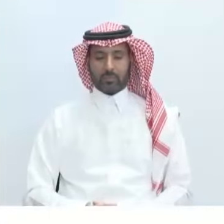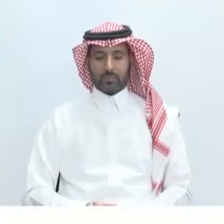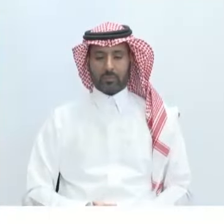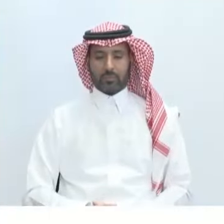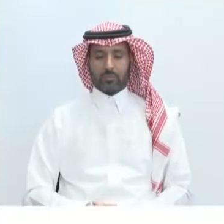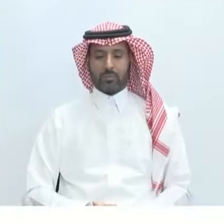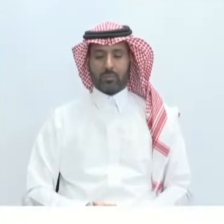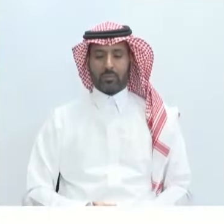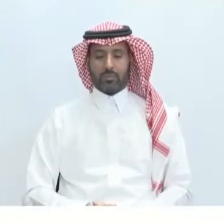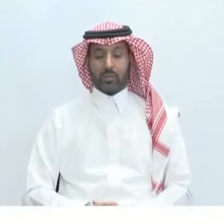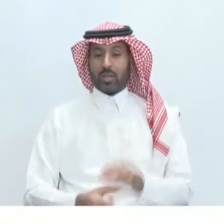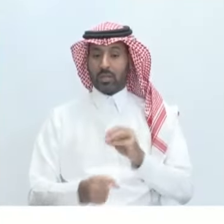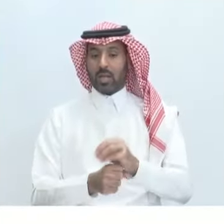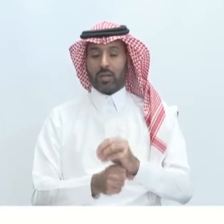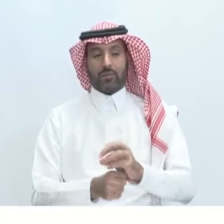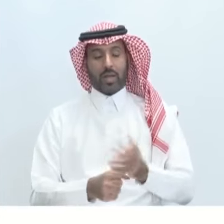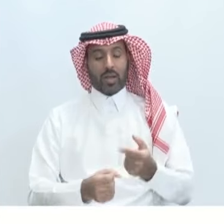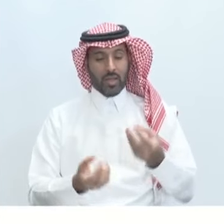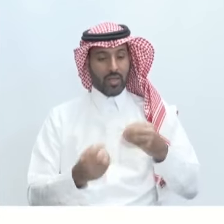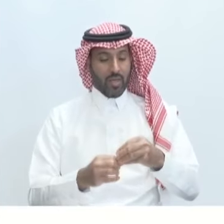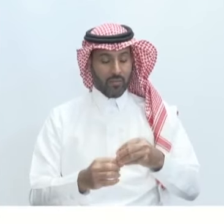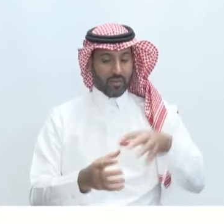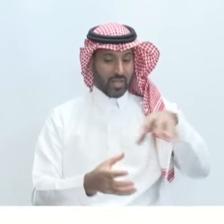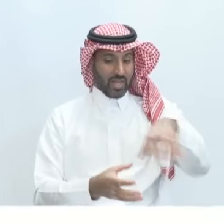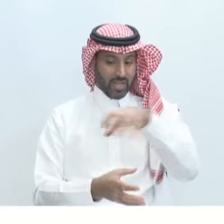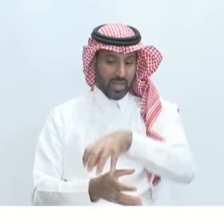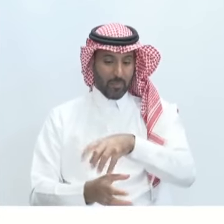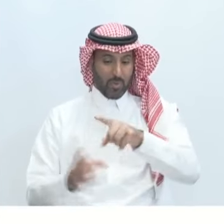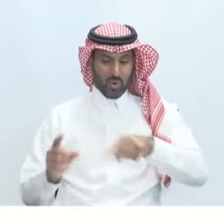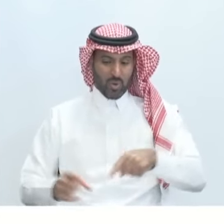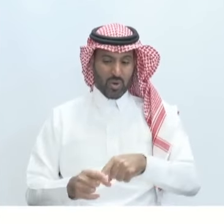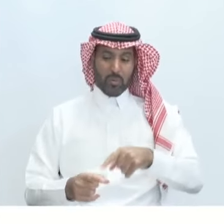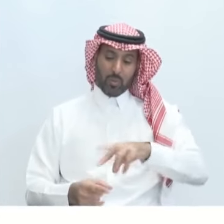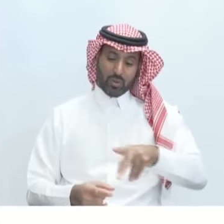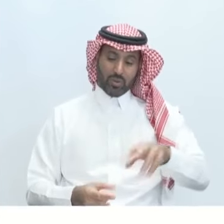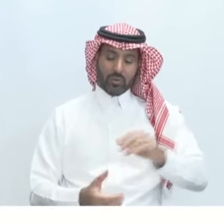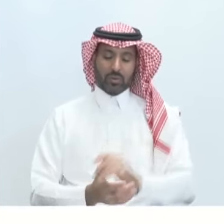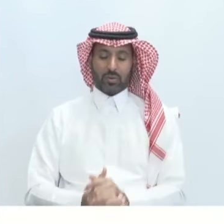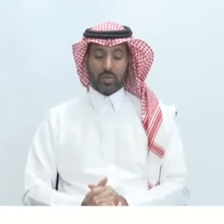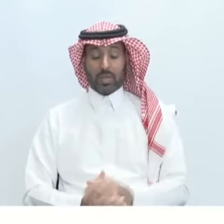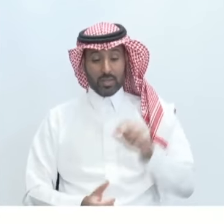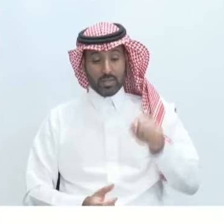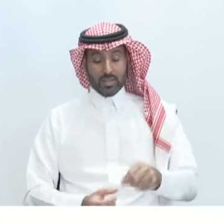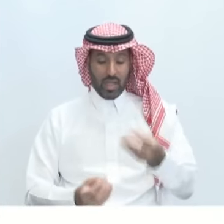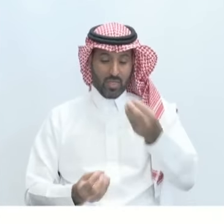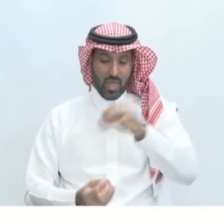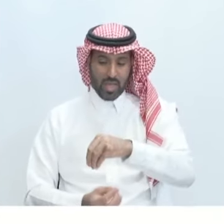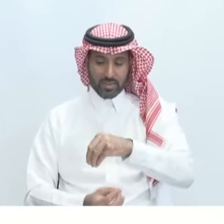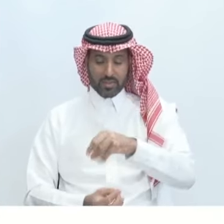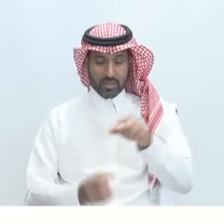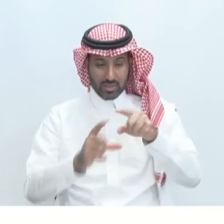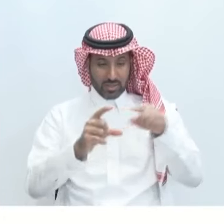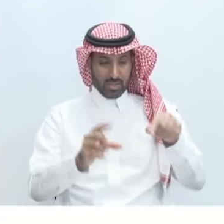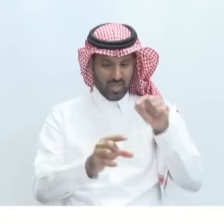ازالته سنتعرف الان على اضافه عائق مختلفين اضغط على زر اد